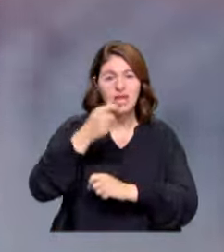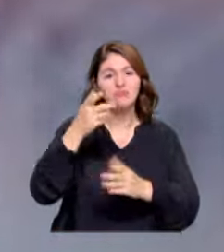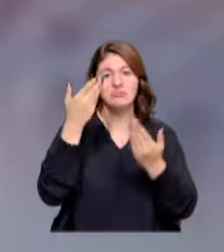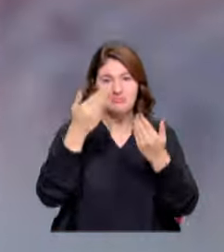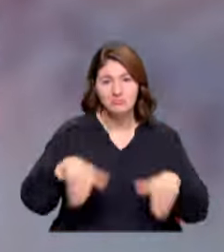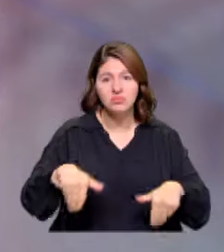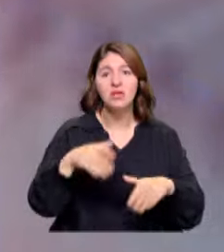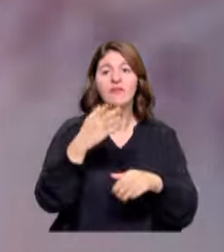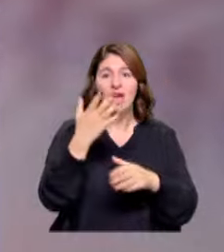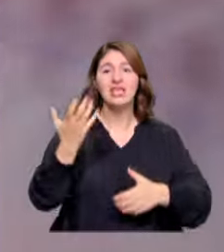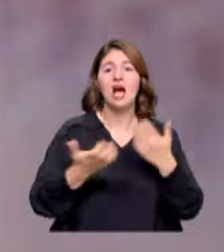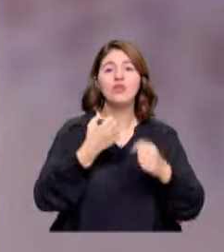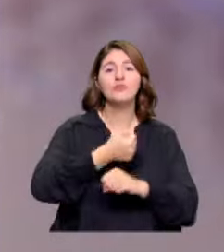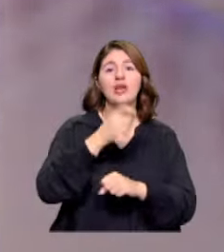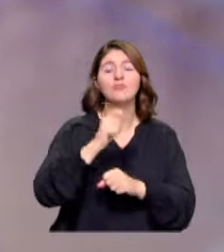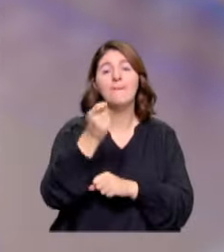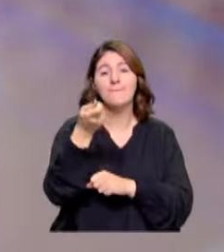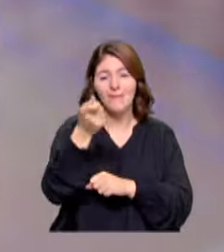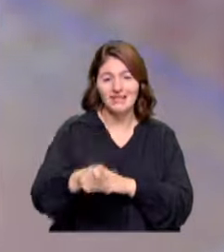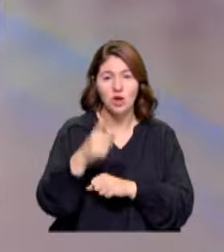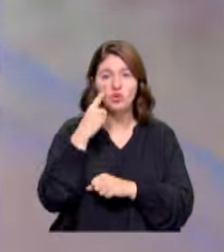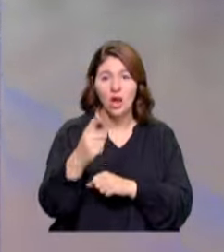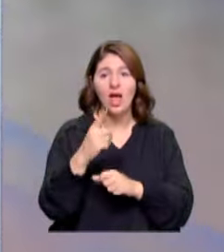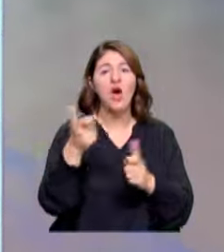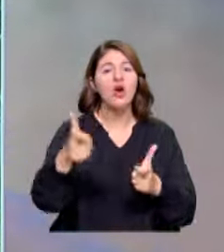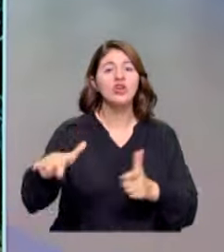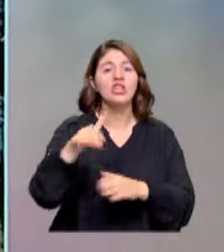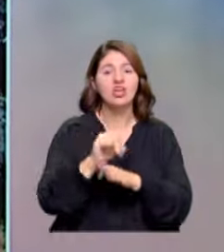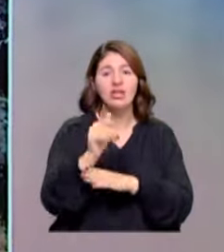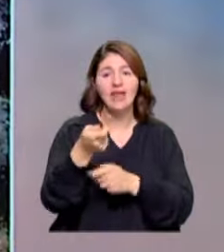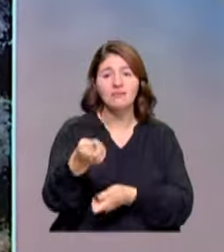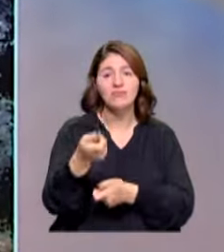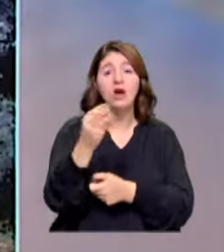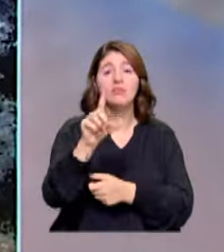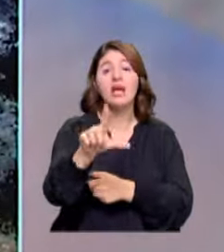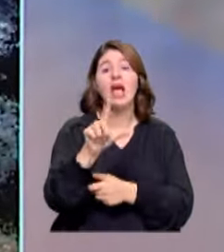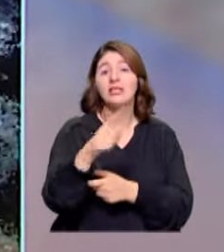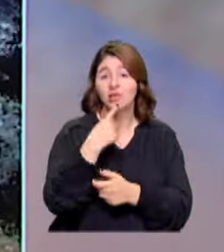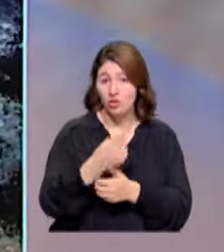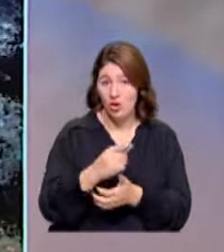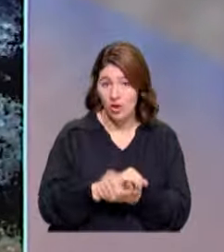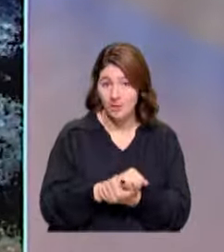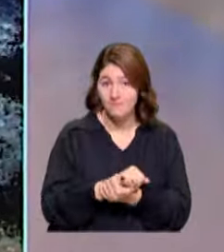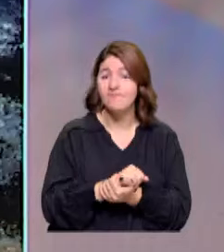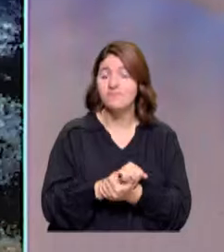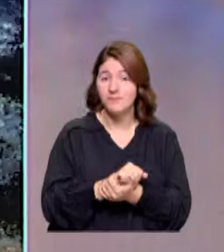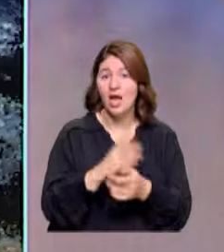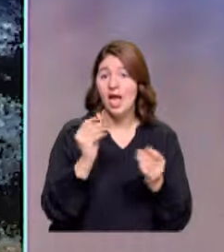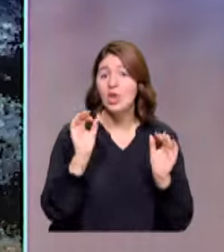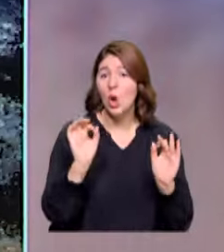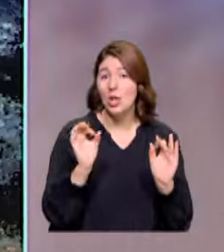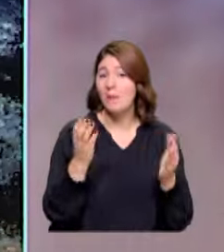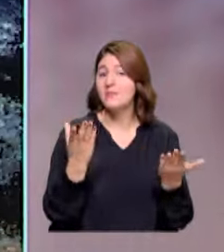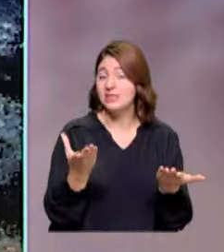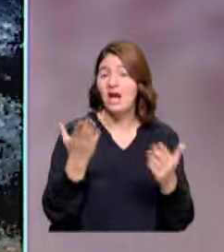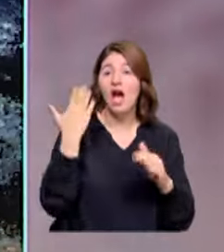ve yangınla mücadele edecek personelle yöre halkına eğitim verilmesi gerektiğini ifade etti. En önemlisi